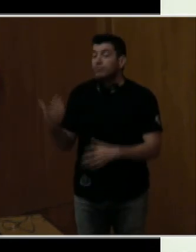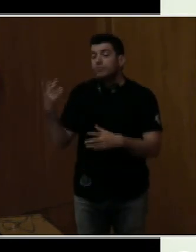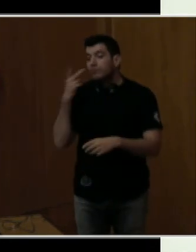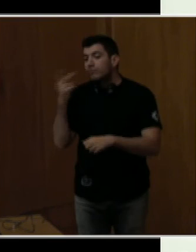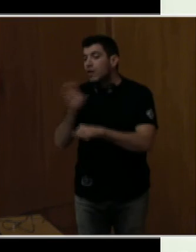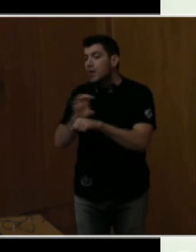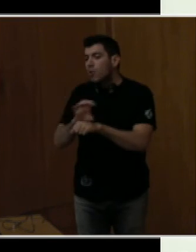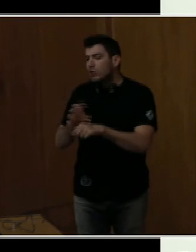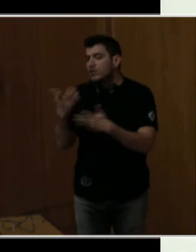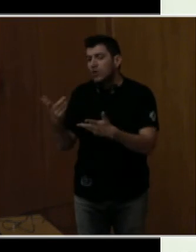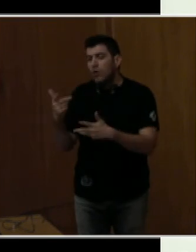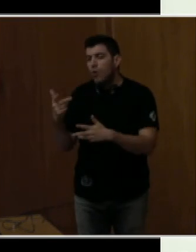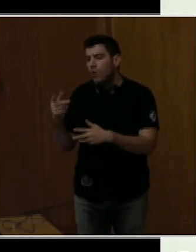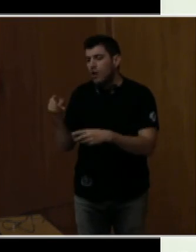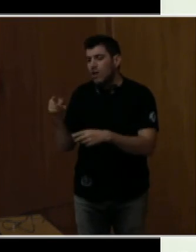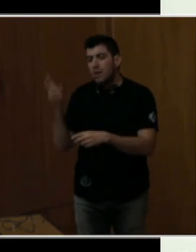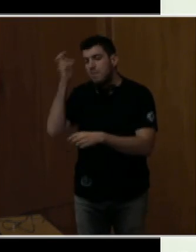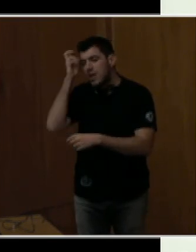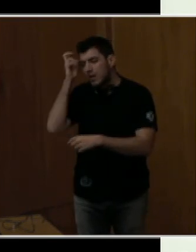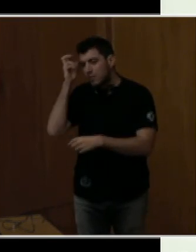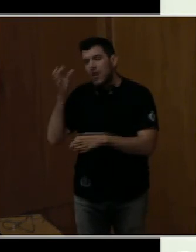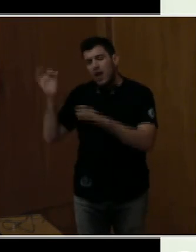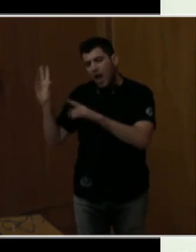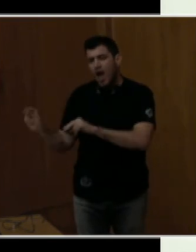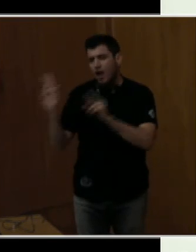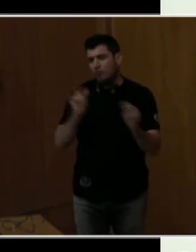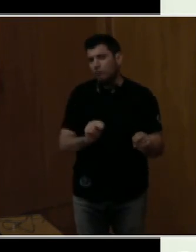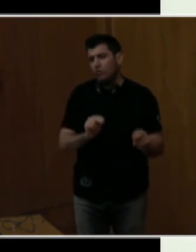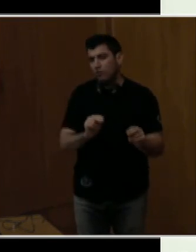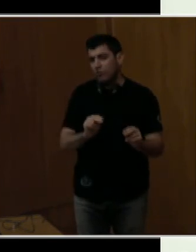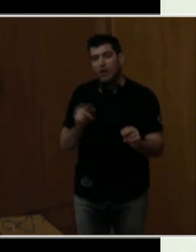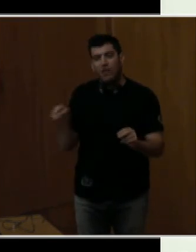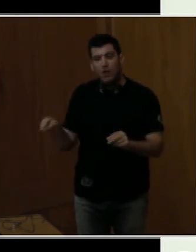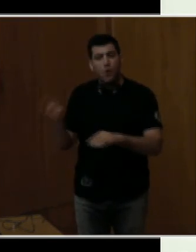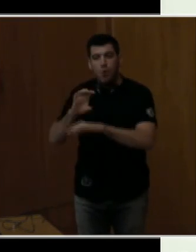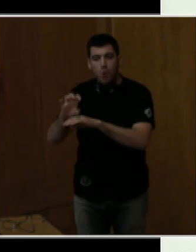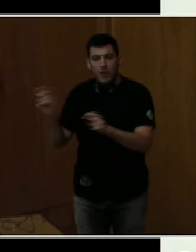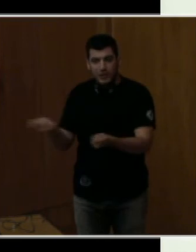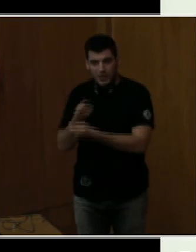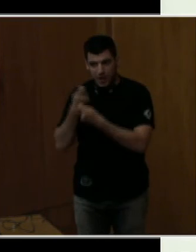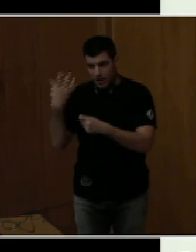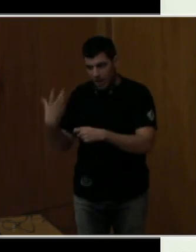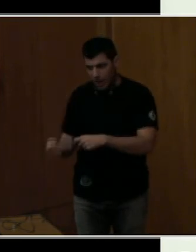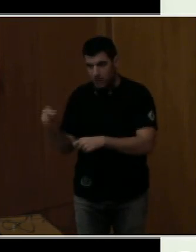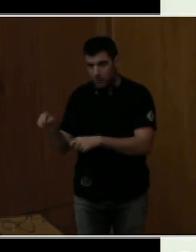όρος της μνήμης είναι ακριβώς ο ίδιος. Δηλαδή ο υπολογιστής τι κάνει? Έχει την επεξεργαστική